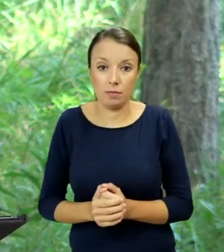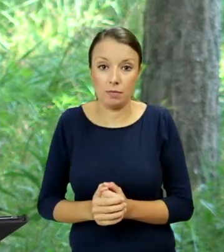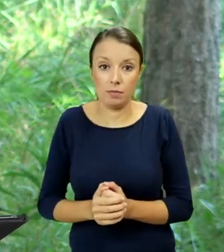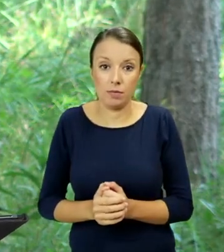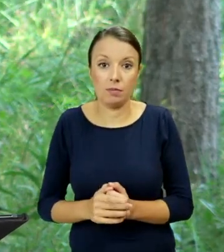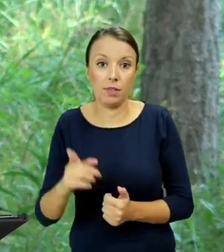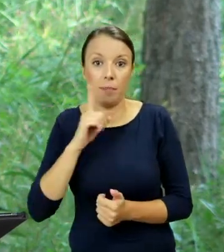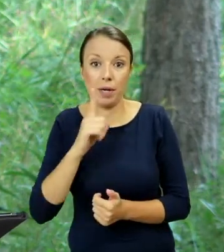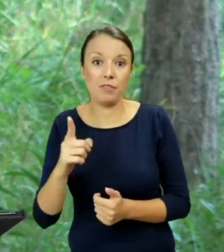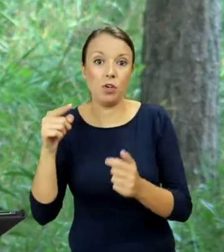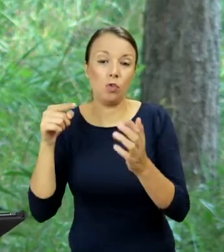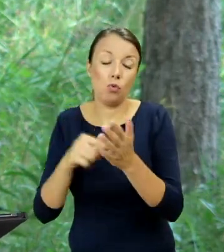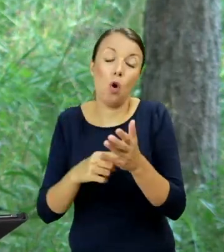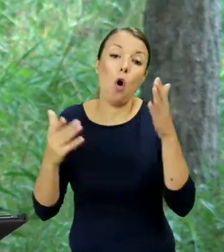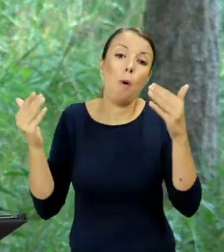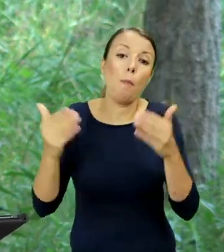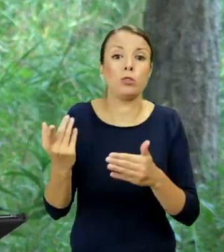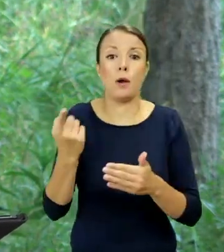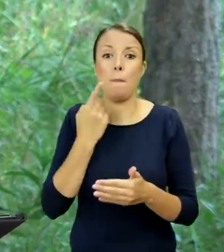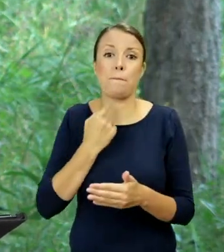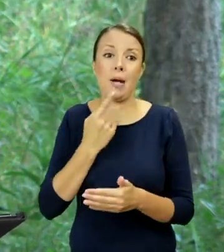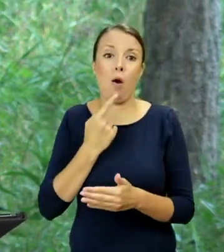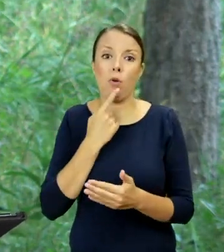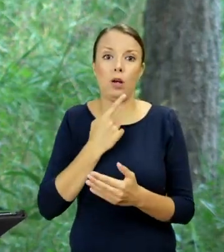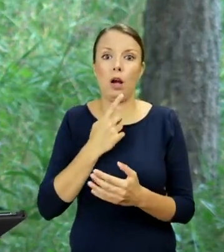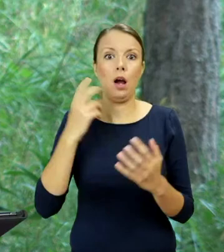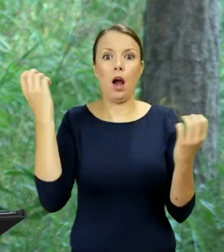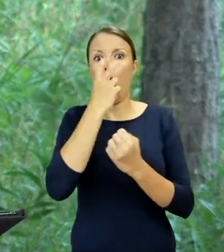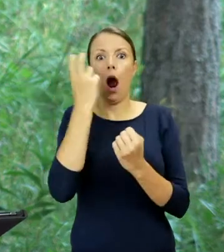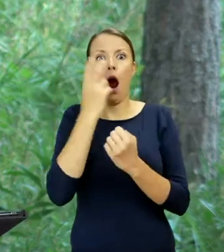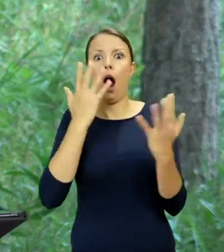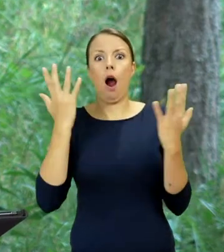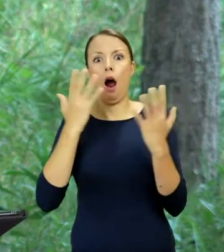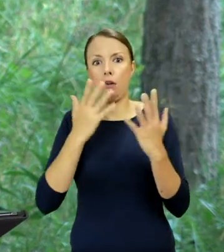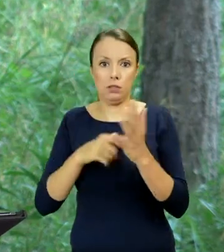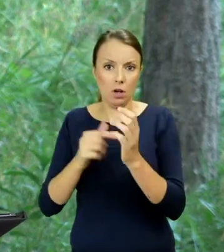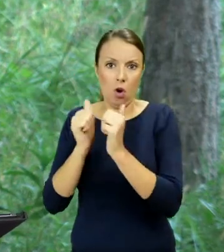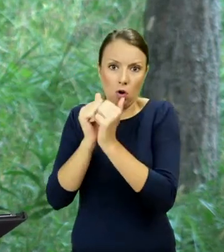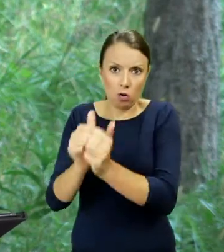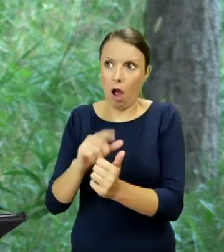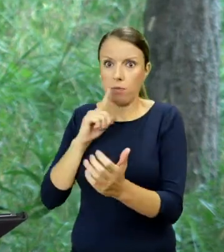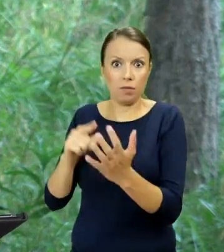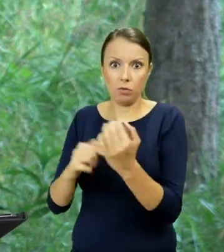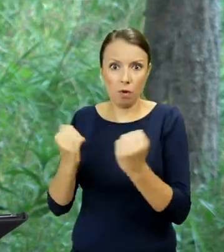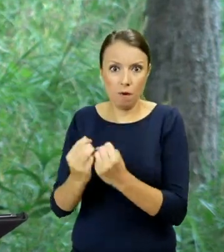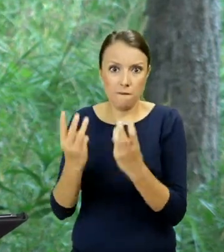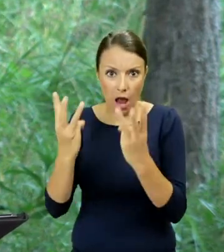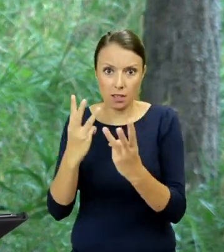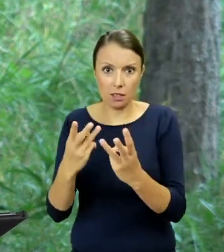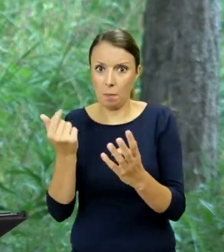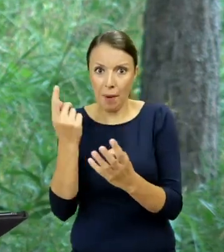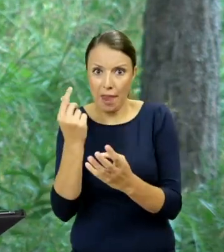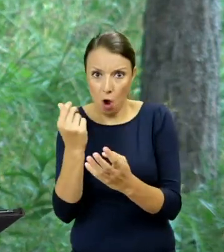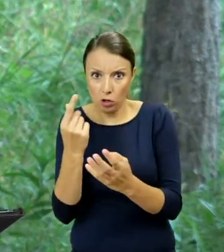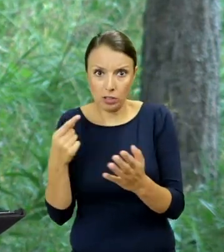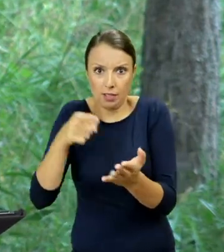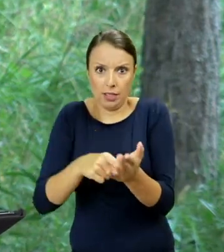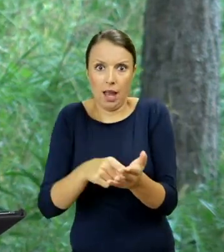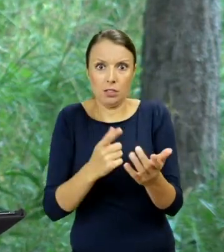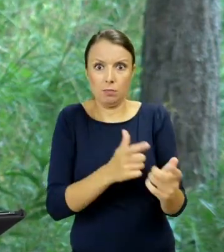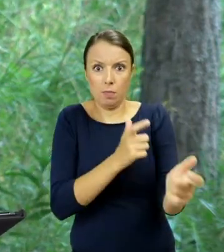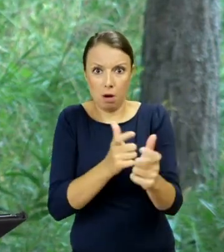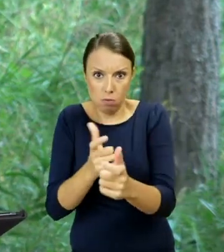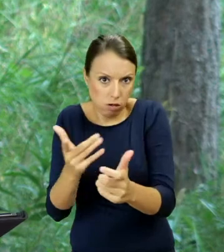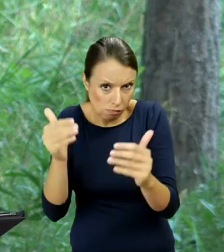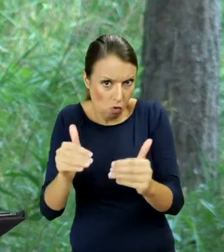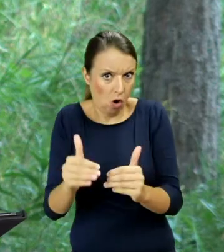mało spektakularna rola, ale niezwykle ważna, żeby nie powiedzieć kluczowa. Jedną z postaci, które